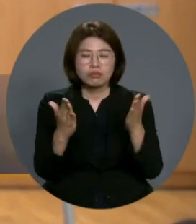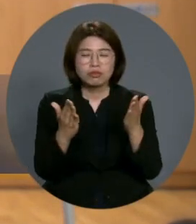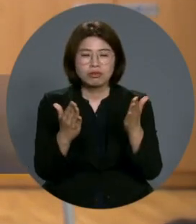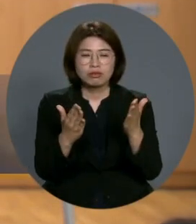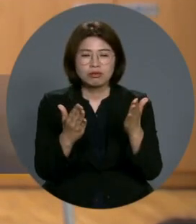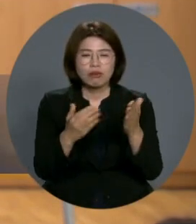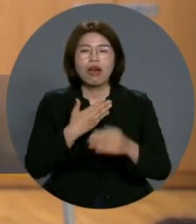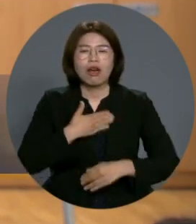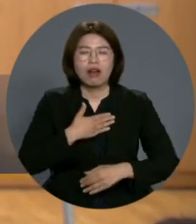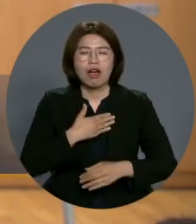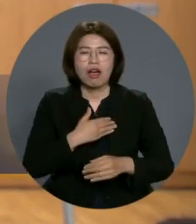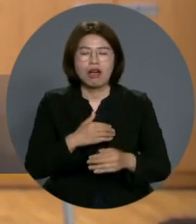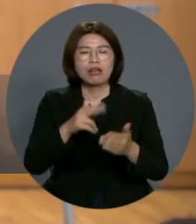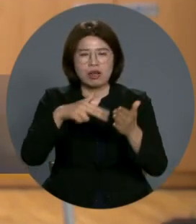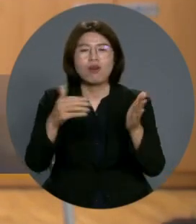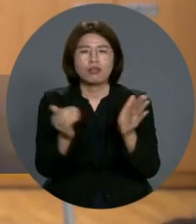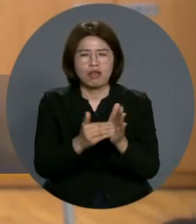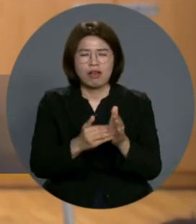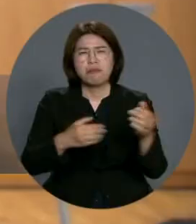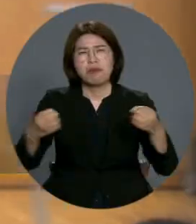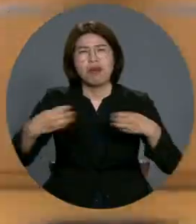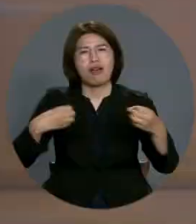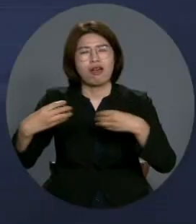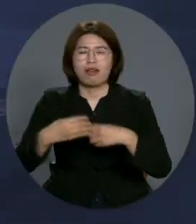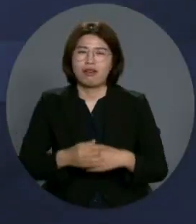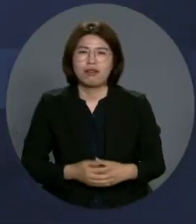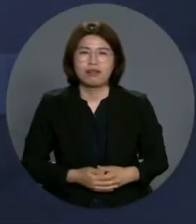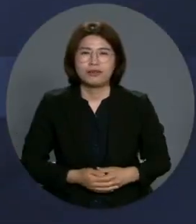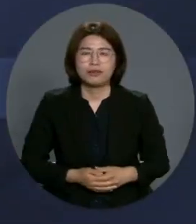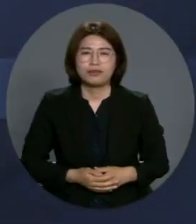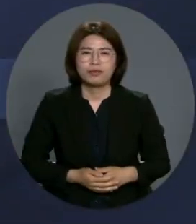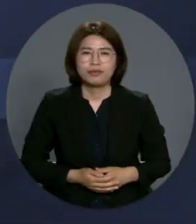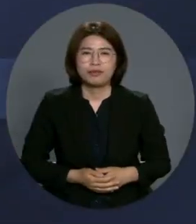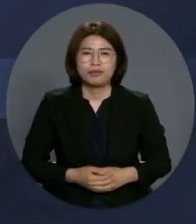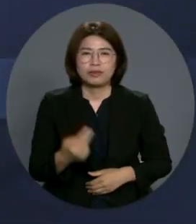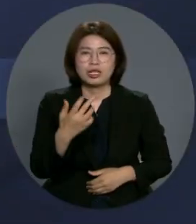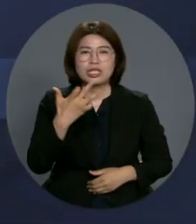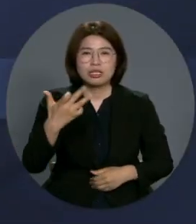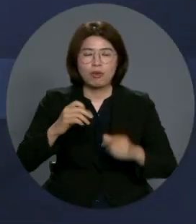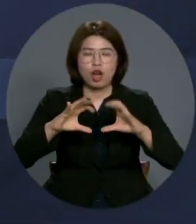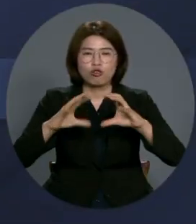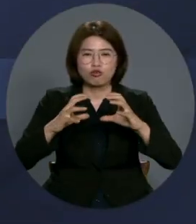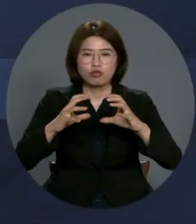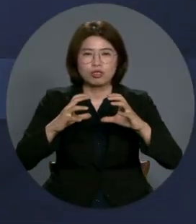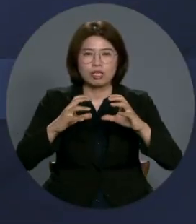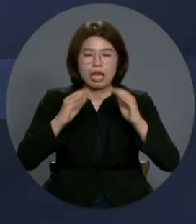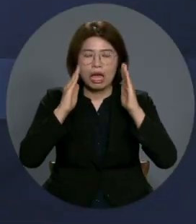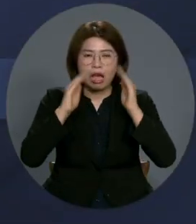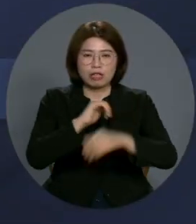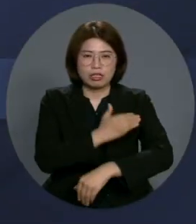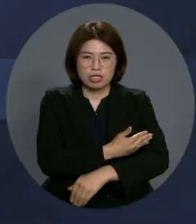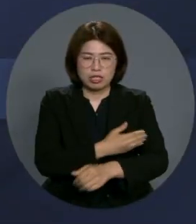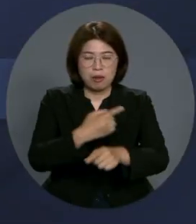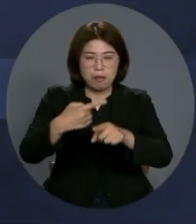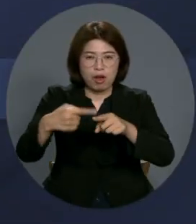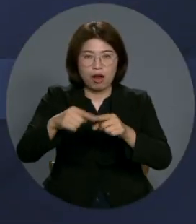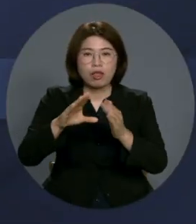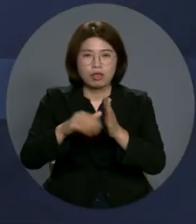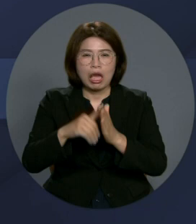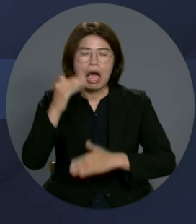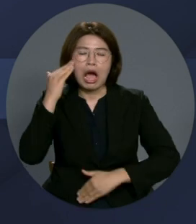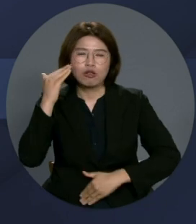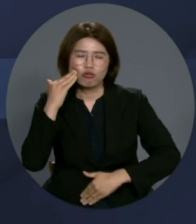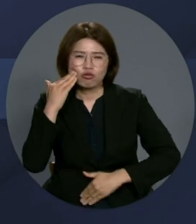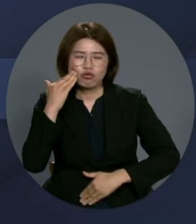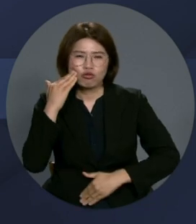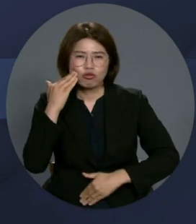책 읽었어요. 이런 친구들이 많아졌더라고요. 2018 국제학업성취도 평가에서 우리나라 학생들의 읽기